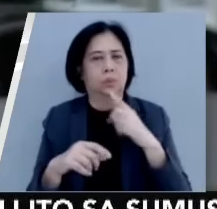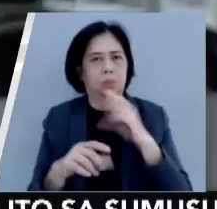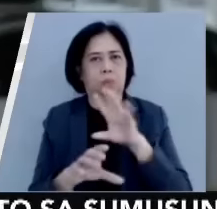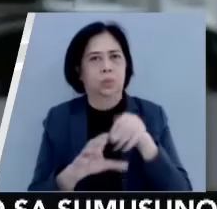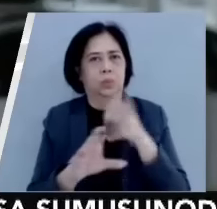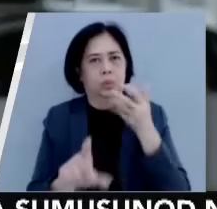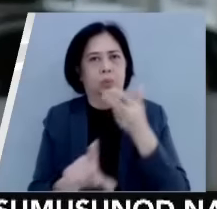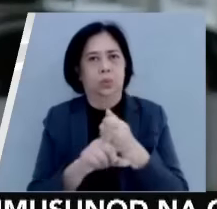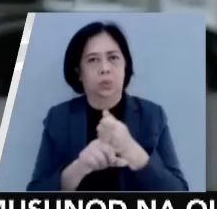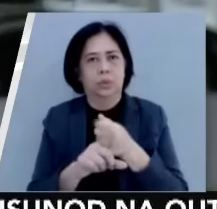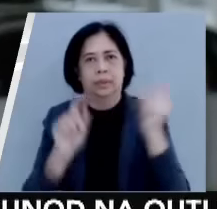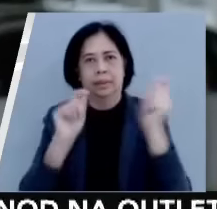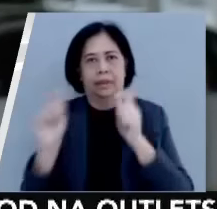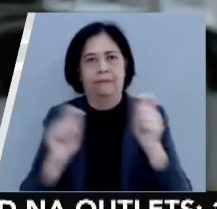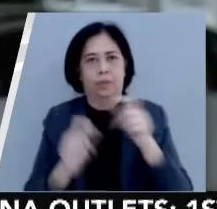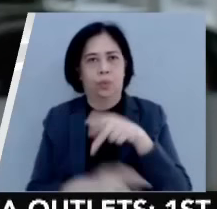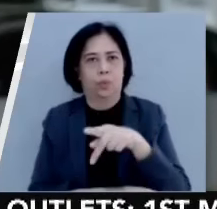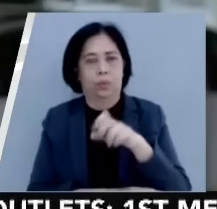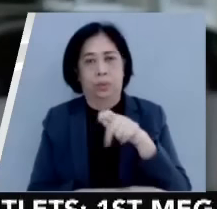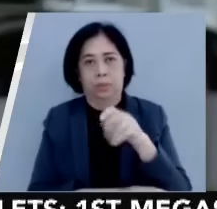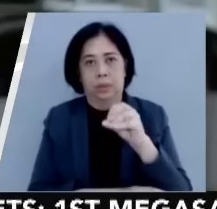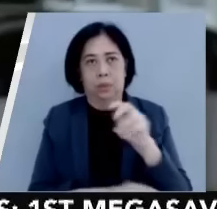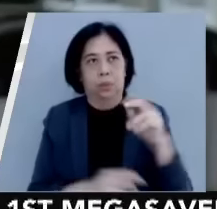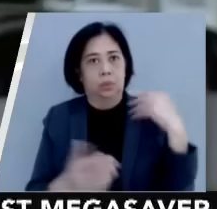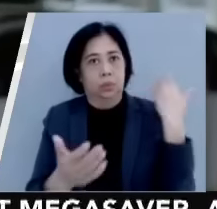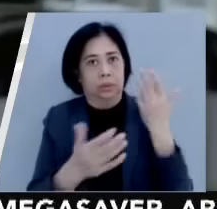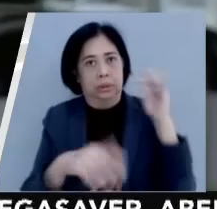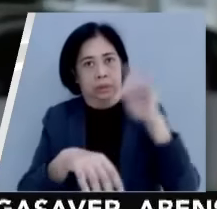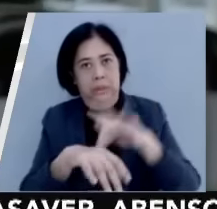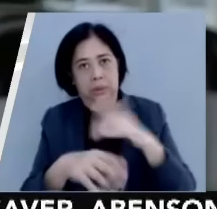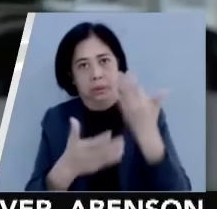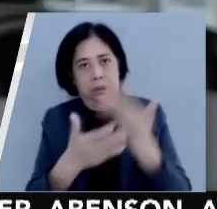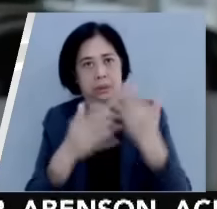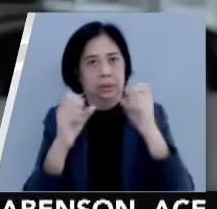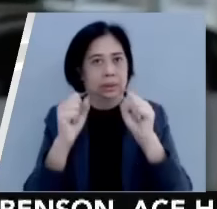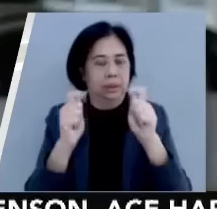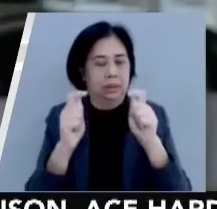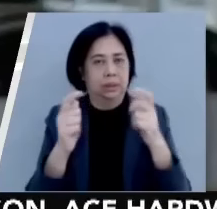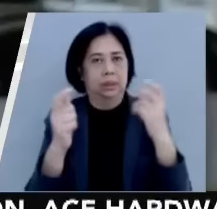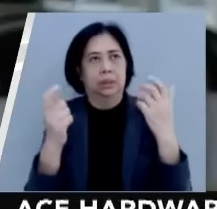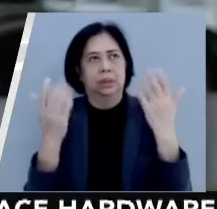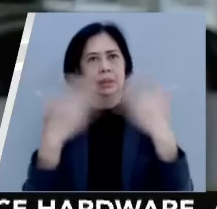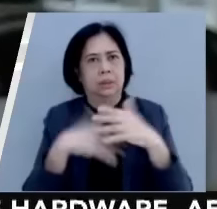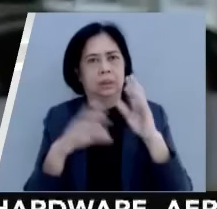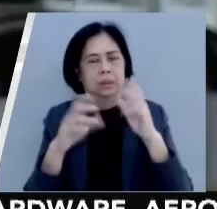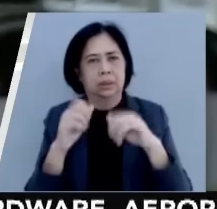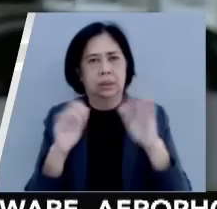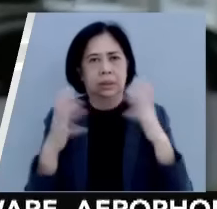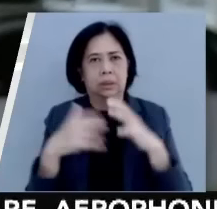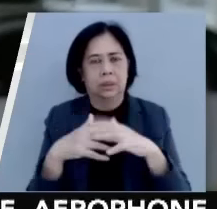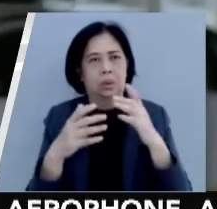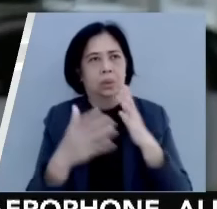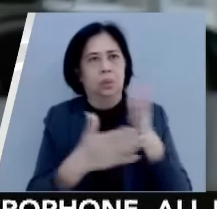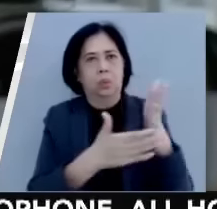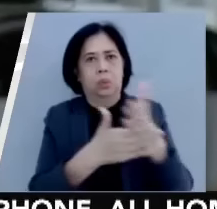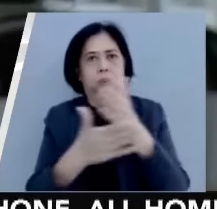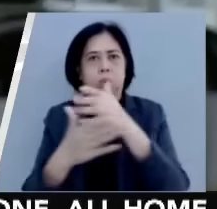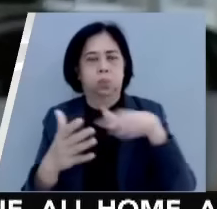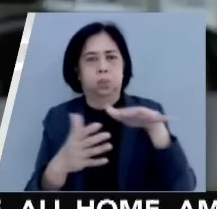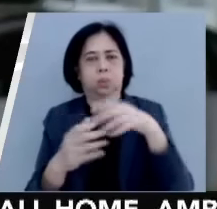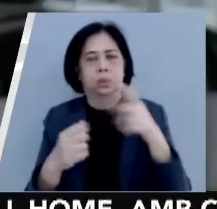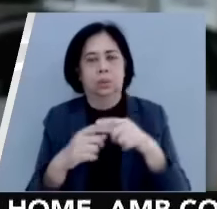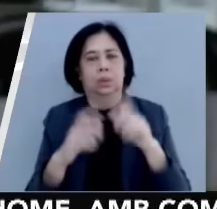Bagyong Pepito. At noon nga naglandfall ito noong Sabado ng gabi ay para itong puyo na nagpaikot-ikot dito sa probinsya. Pero sa kabutihang